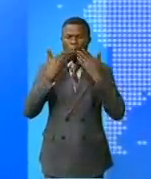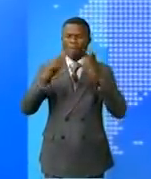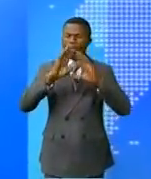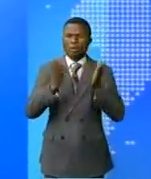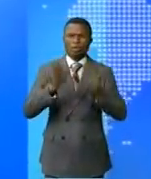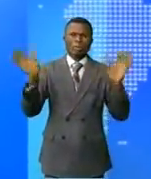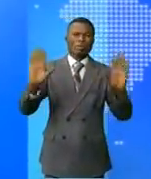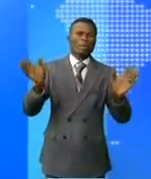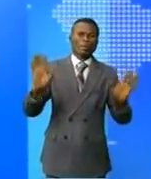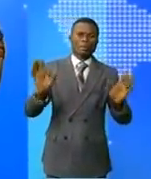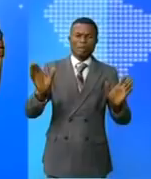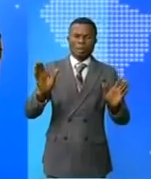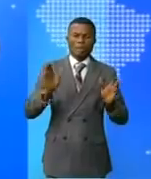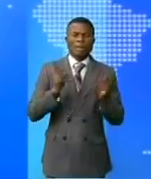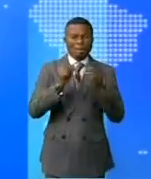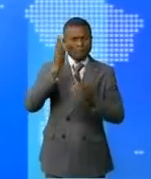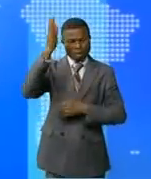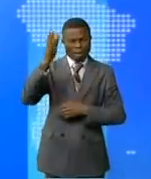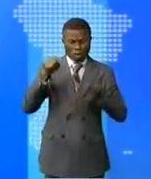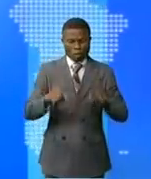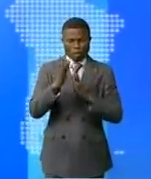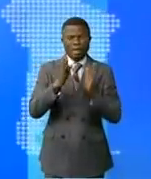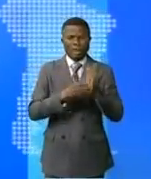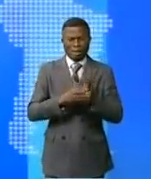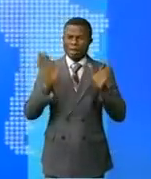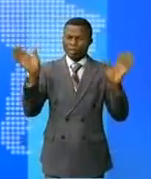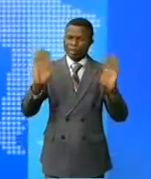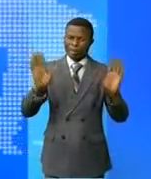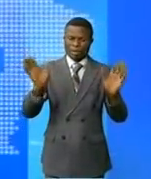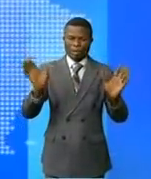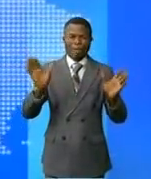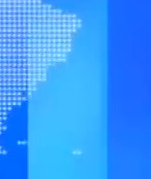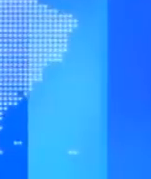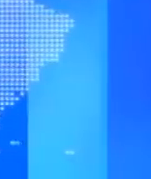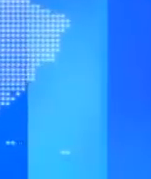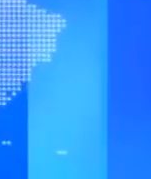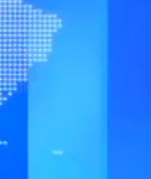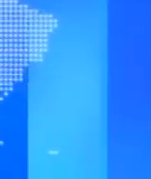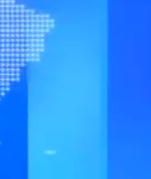de votre fidélité. Je vous retrouve demain à la même heure. Bonne suite des programmes sous nos antennes.